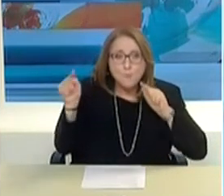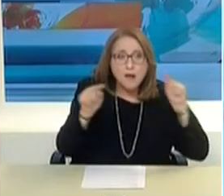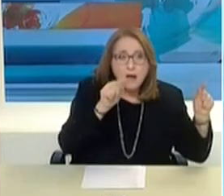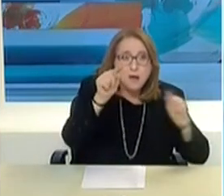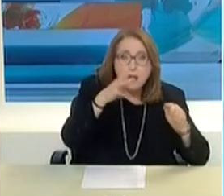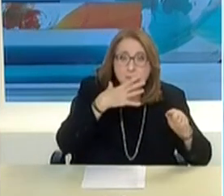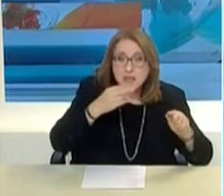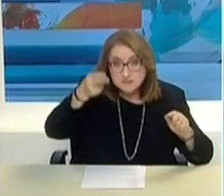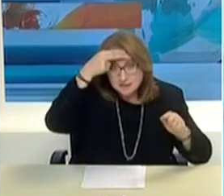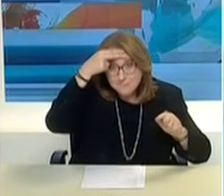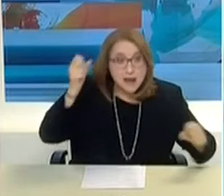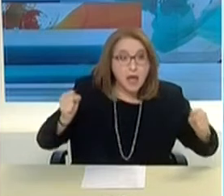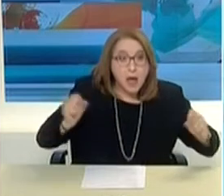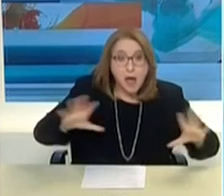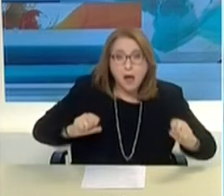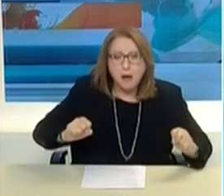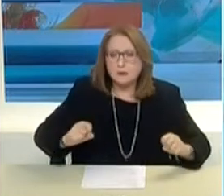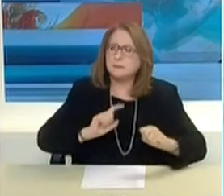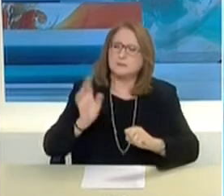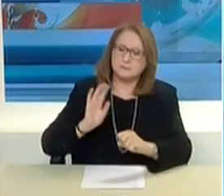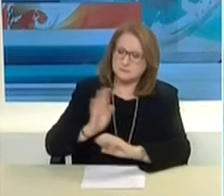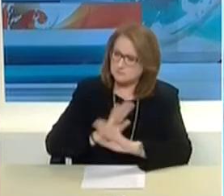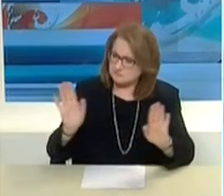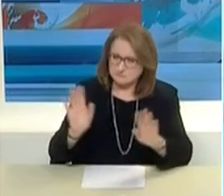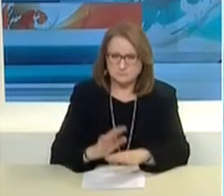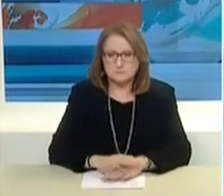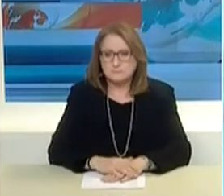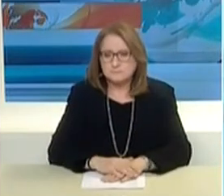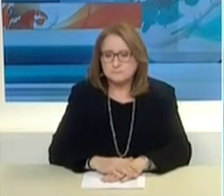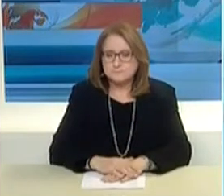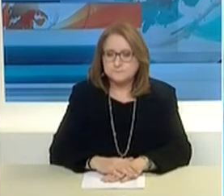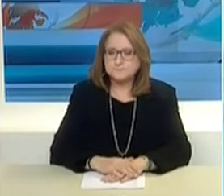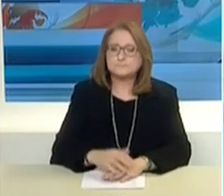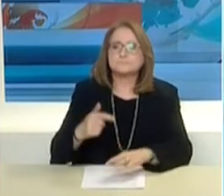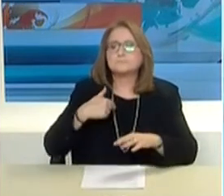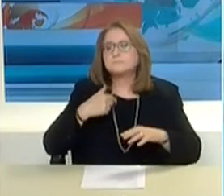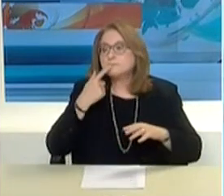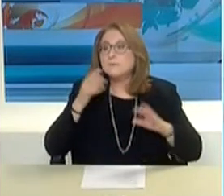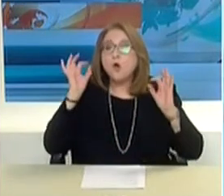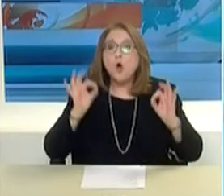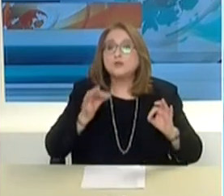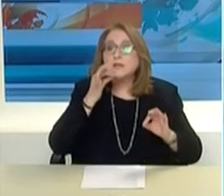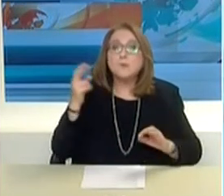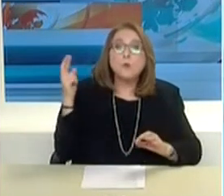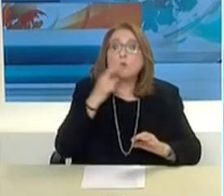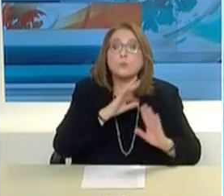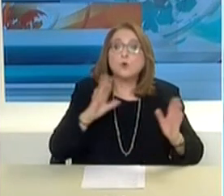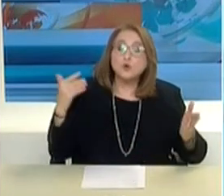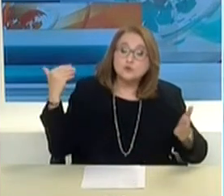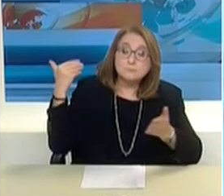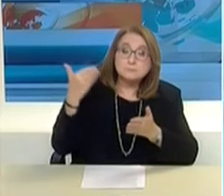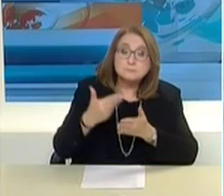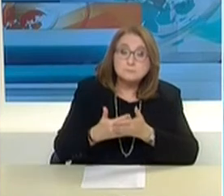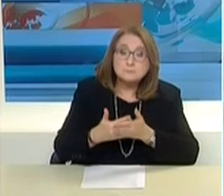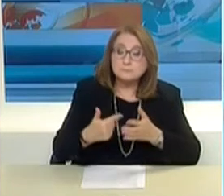Προσωπικά δεν κάνω εκτιμήσεις. Λέω ποια είναι τα δεδομένα. Τα δεδομένα τα έχει εξαγγείλει ο ίδιος ο Πρωθυπουργός. Από μας